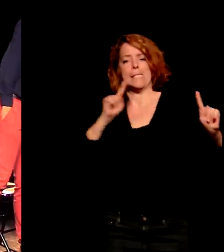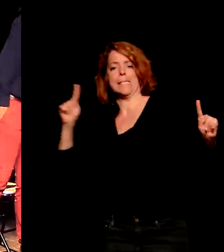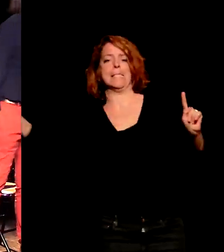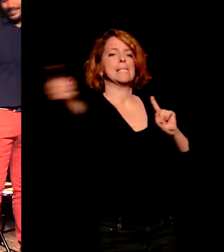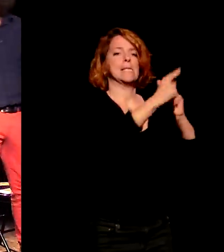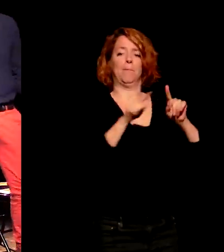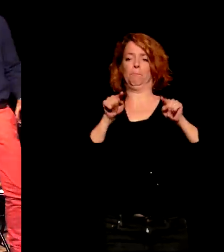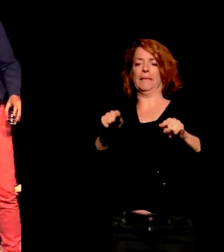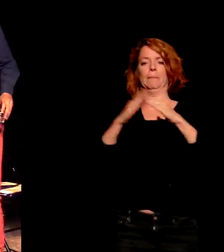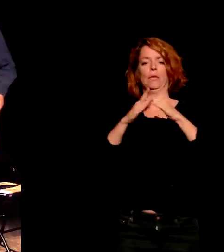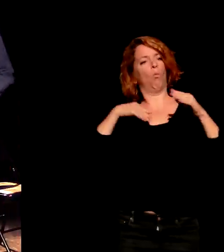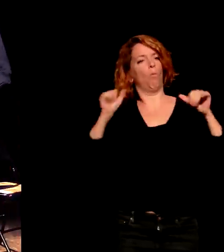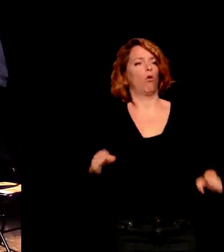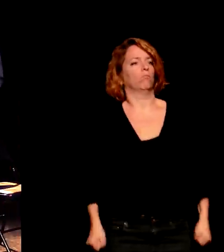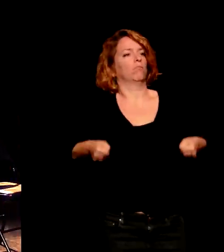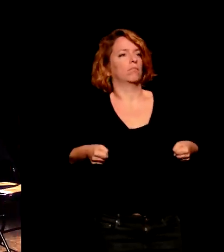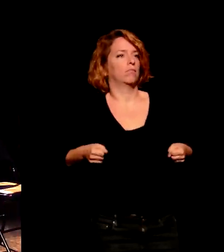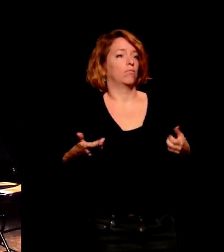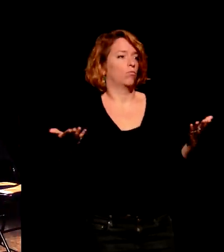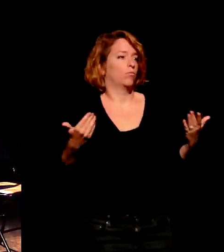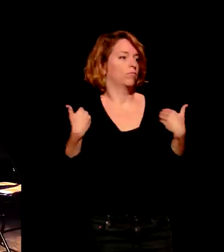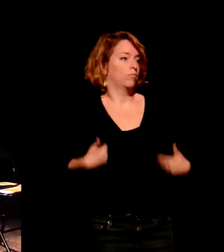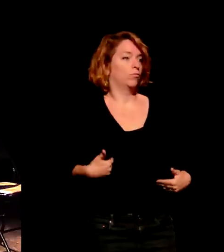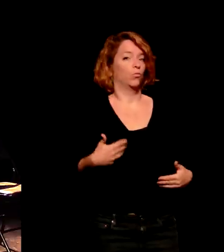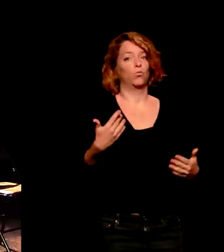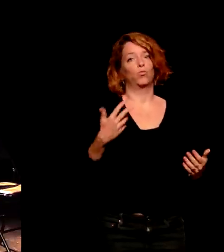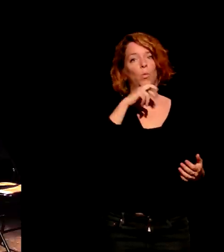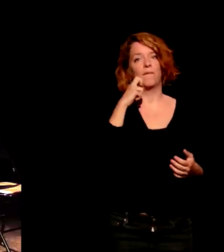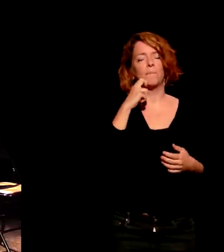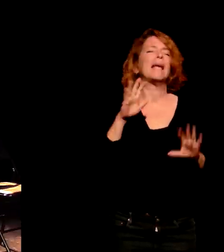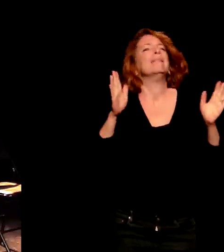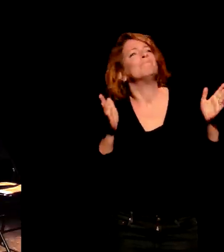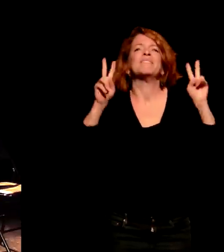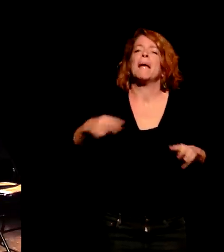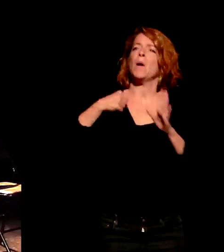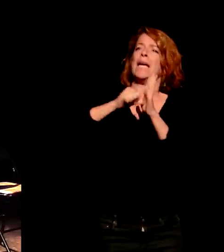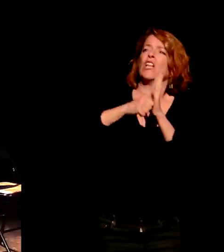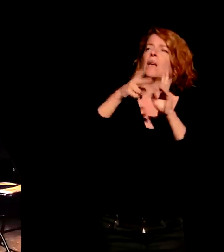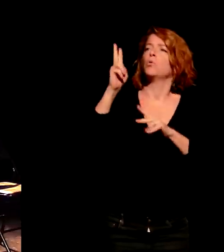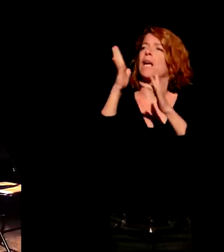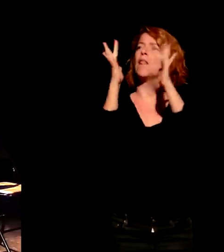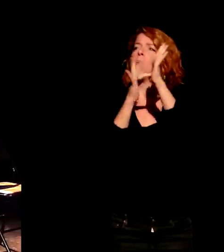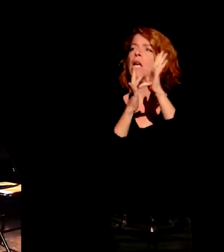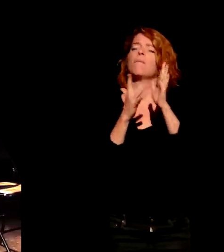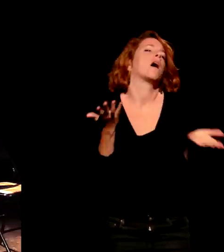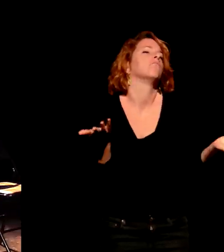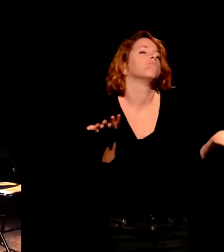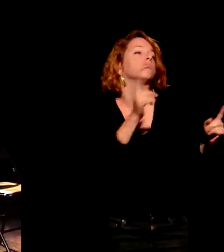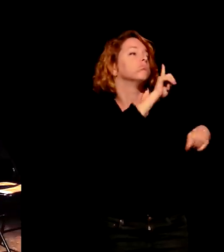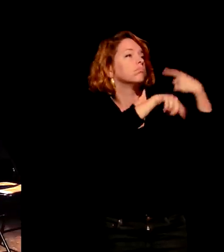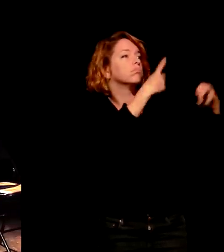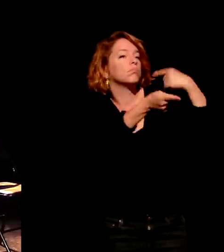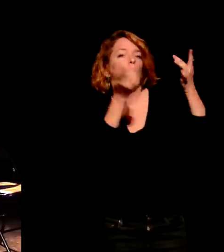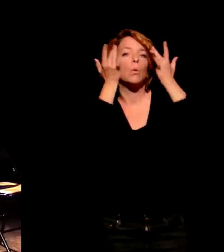Voilà, je suis juif. Je suis surtout catholique, en fait. Non, catholique de culture, quoi. Enfin, je suis élevé